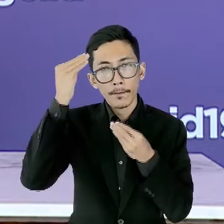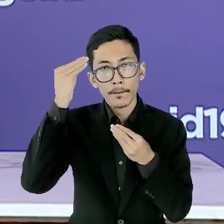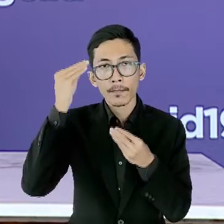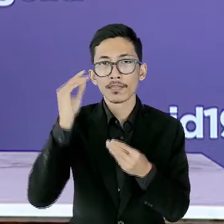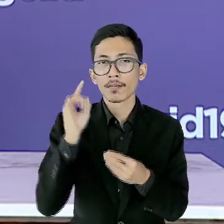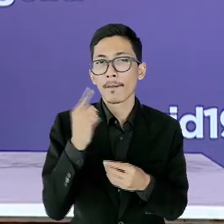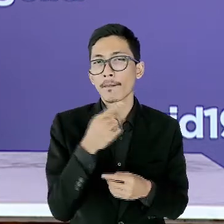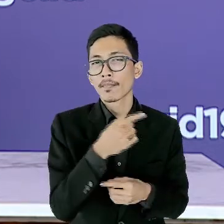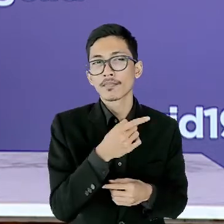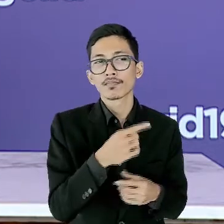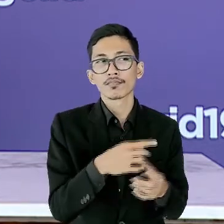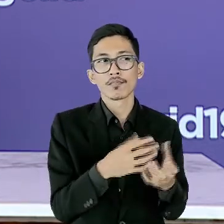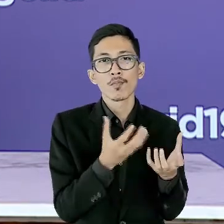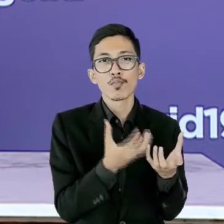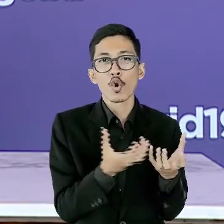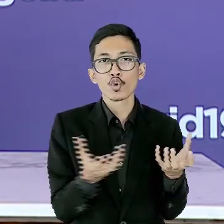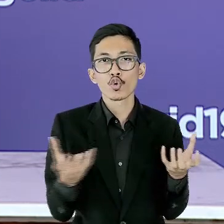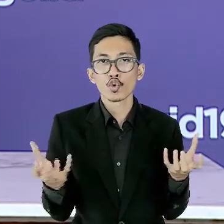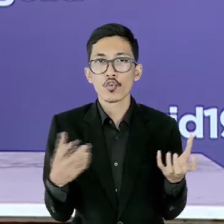peruntukan masing-masing produk tersebut.